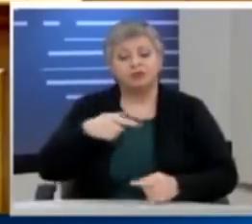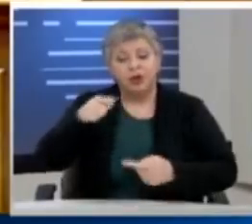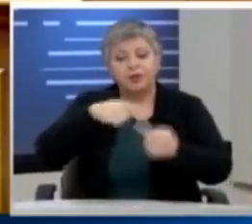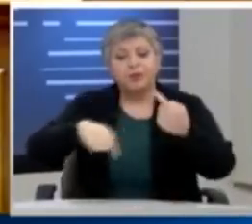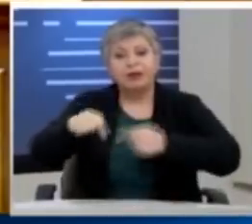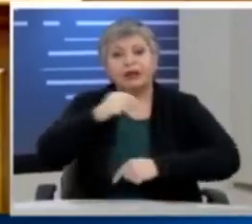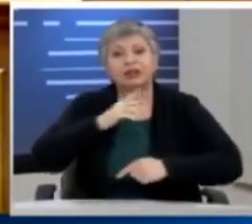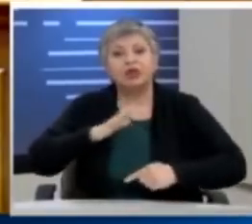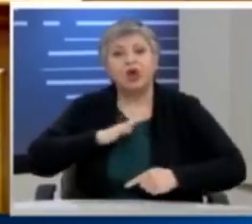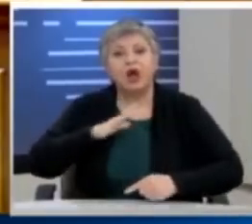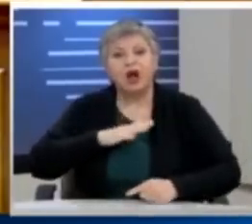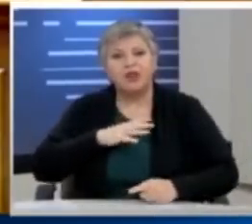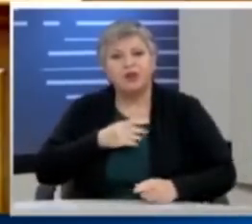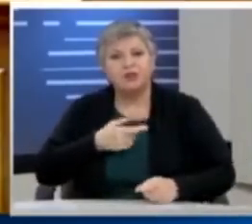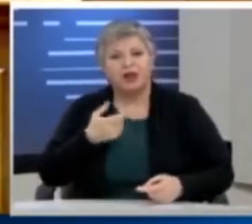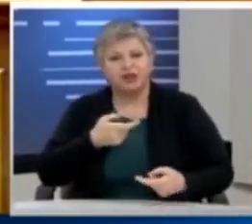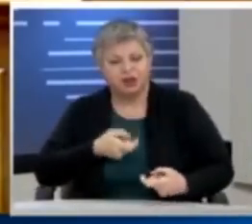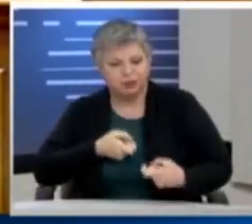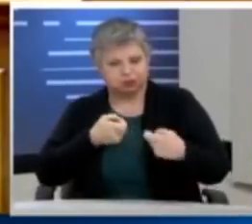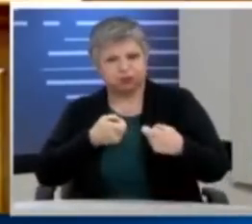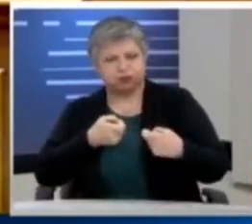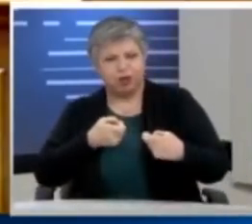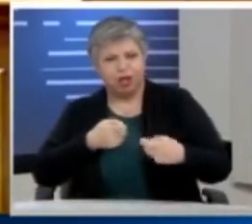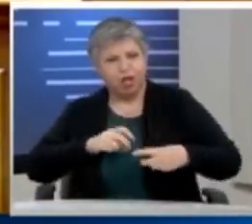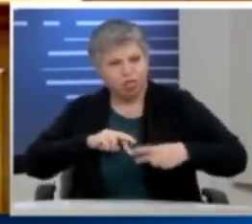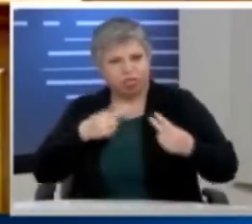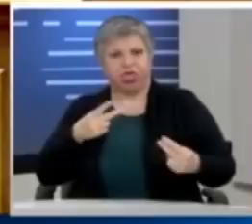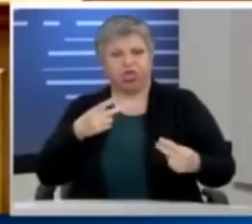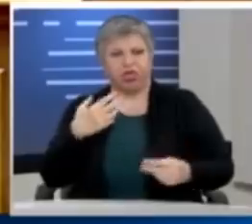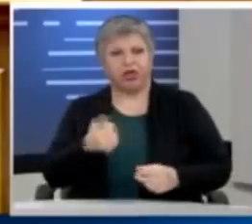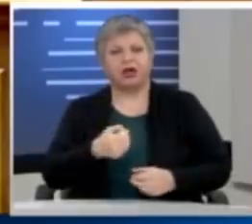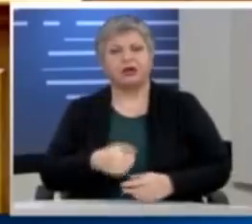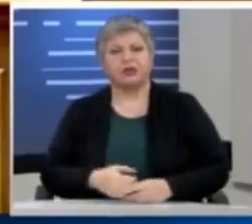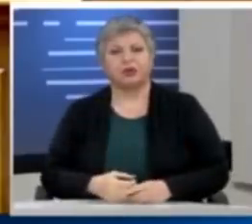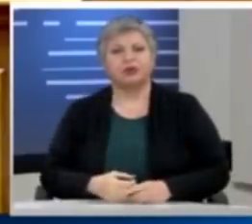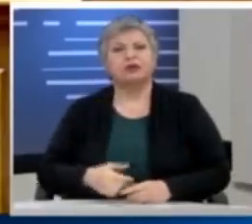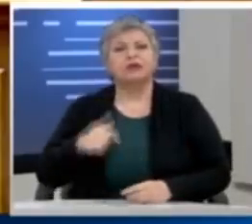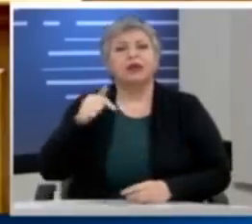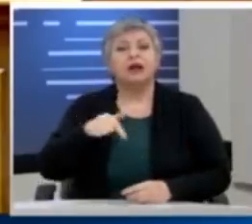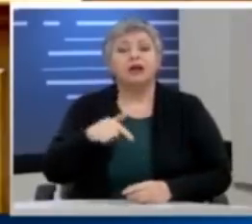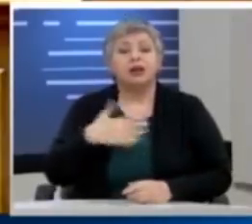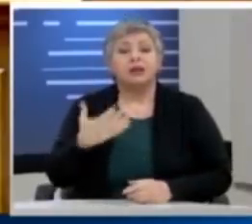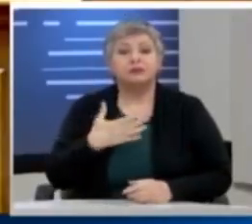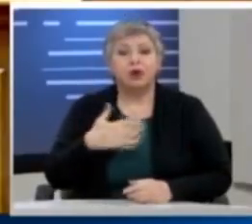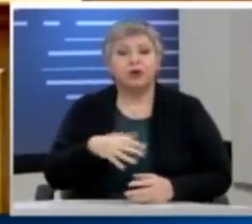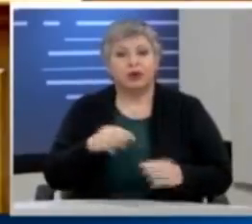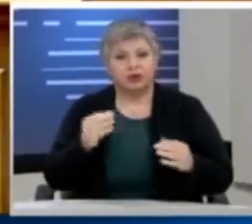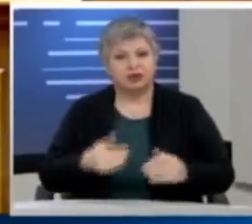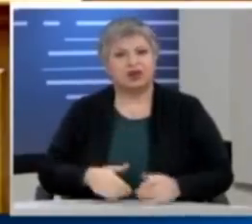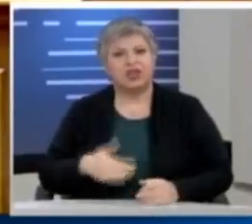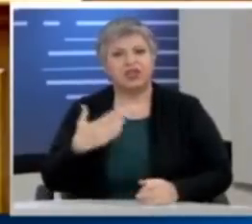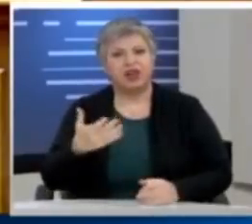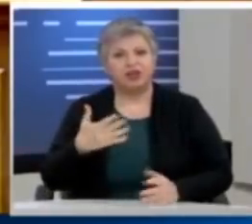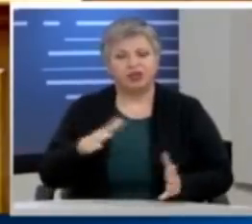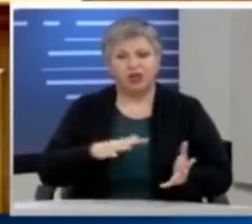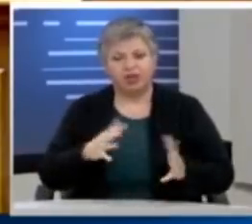λαούς. Γιατί αυτό είναι τελικά που καθορίζει και τα υπόλοιπα, τις αμφισημείες,